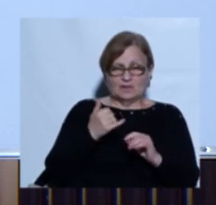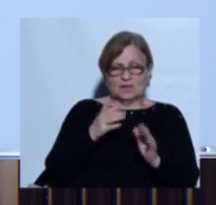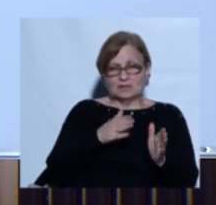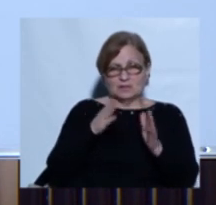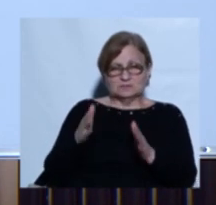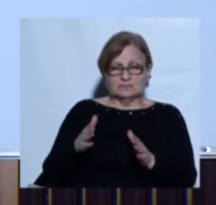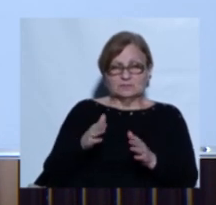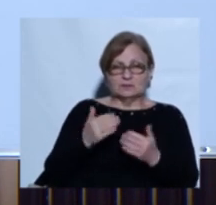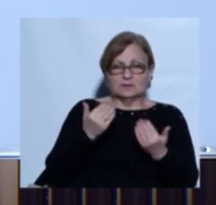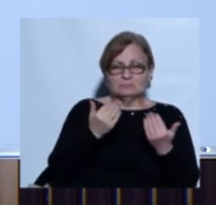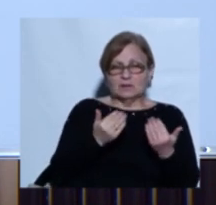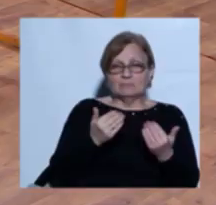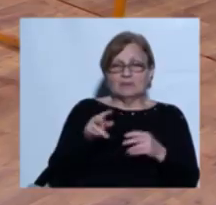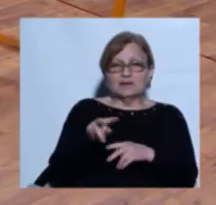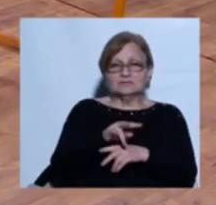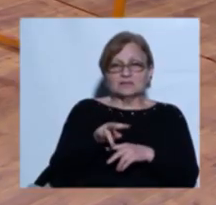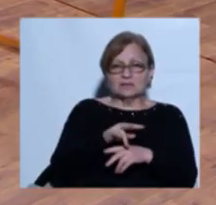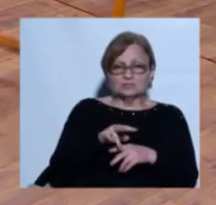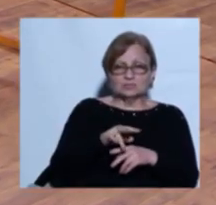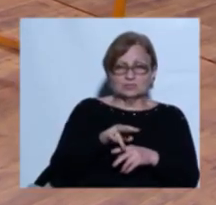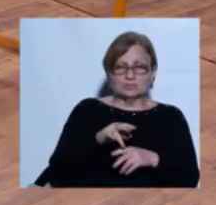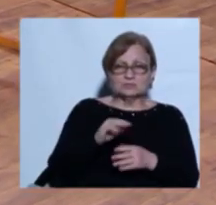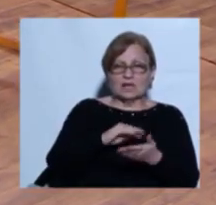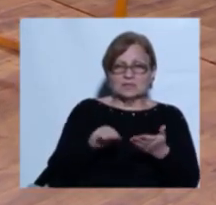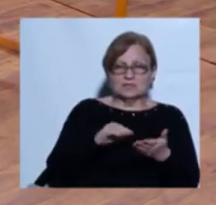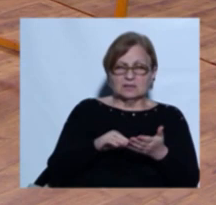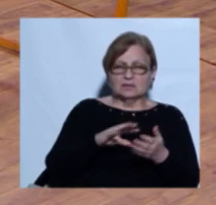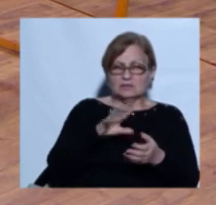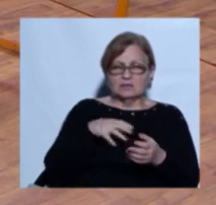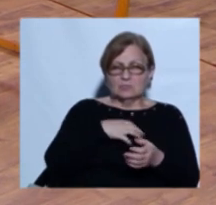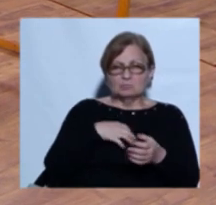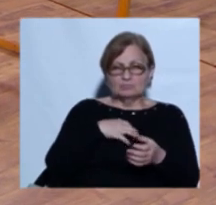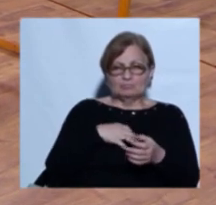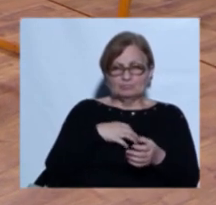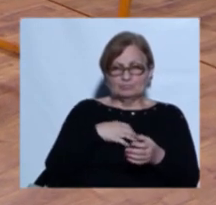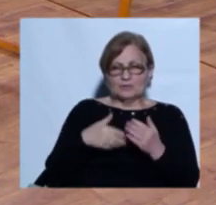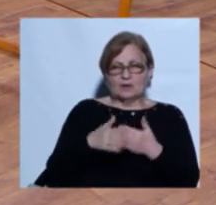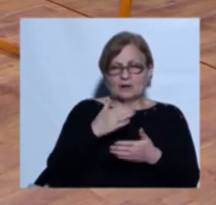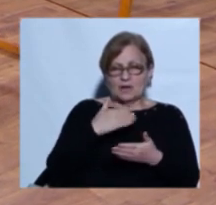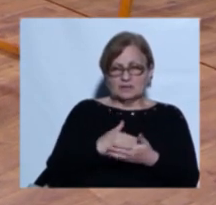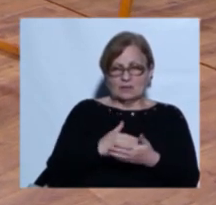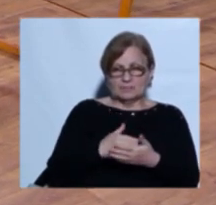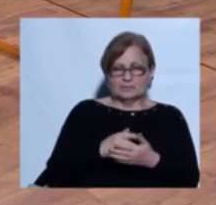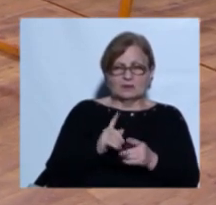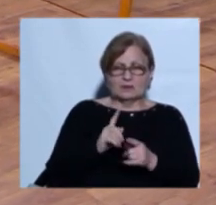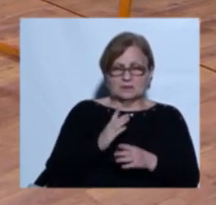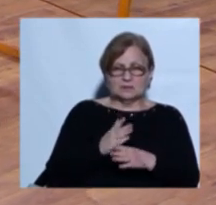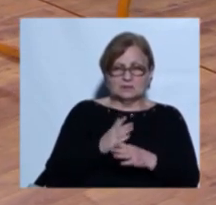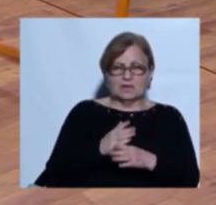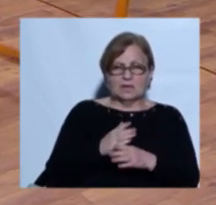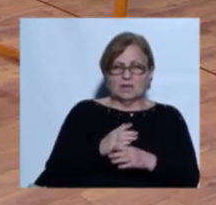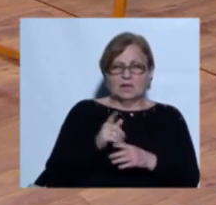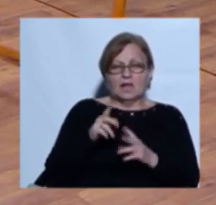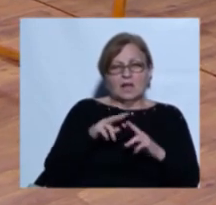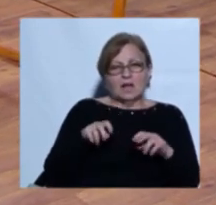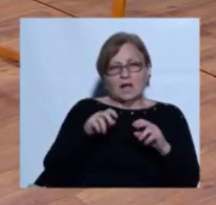გადავიდეთ ლიტერატურული ნაწარმოების ყველაზე მნიშვნელოვან ეტაპზე, ლიტერატურული ნაწარმოების ანალიზის